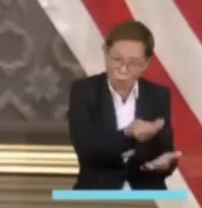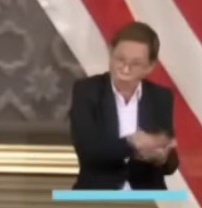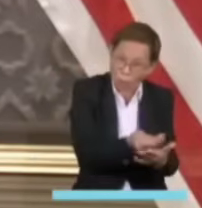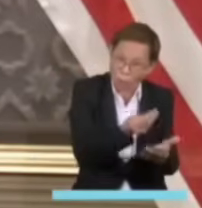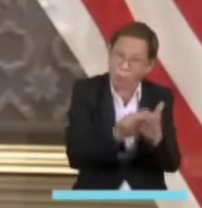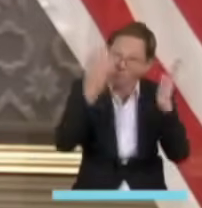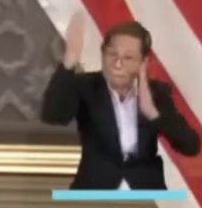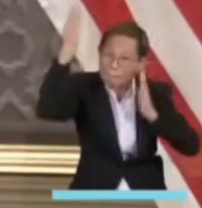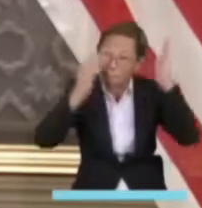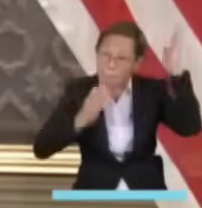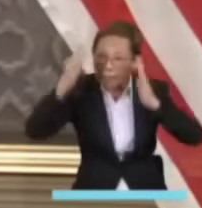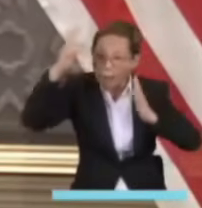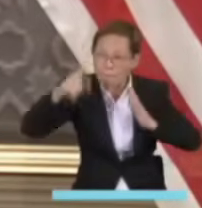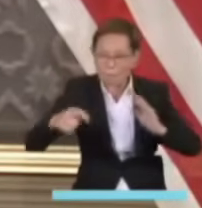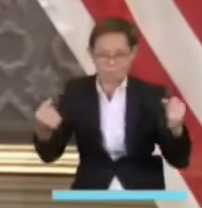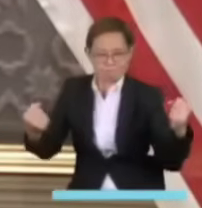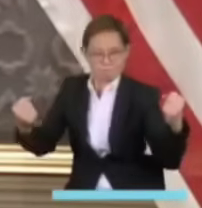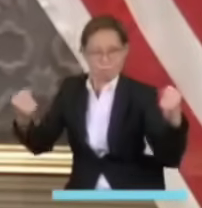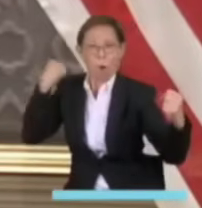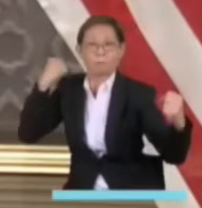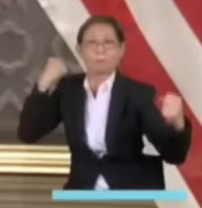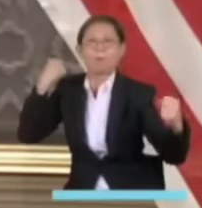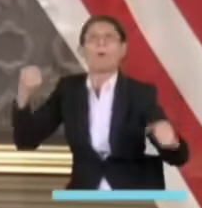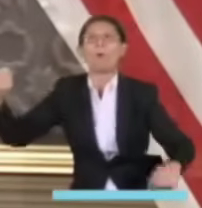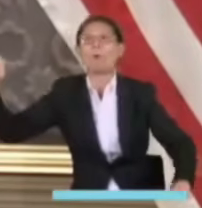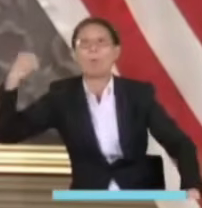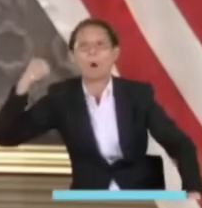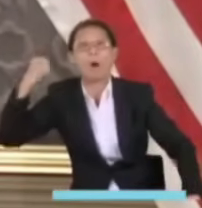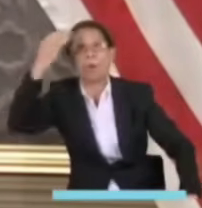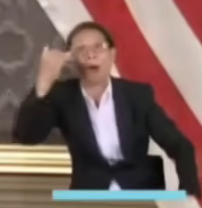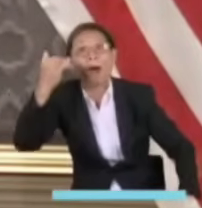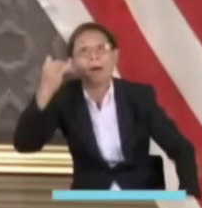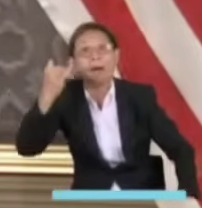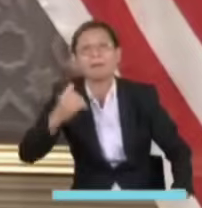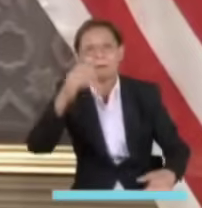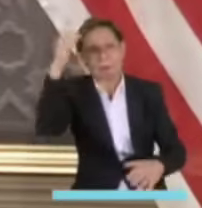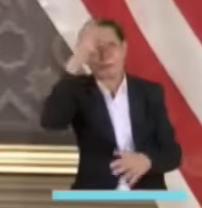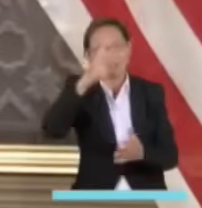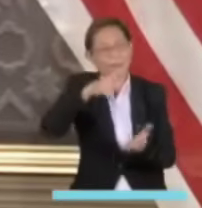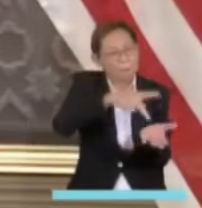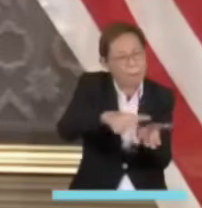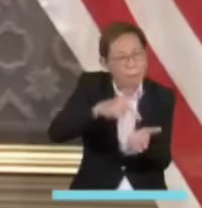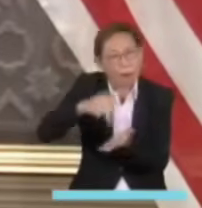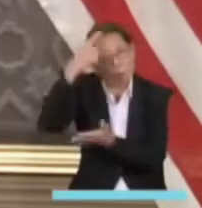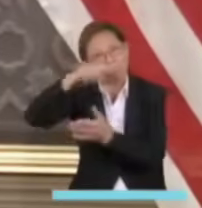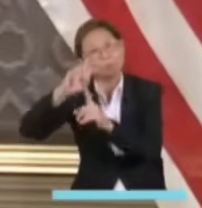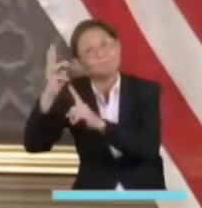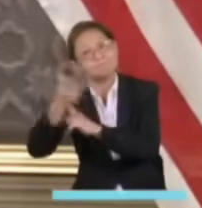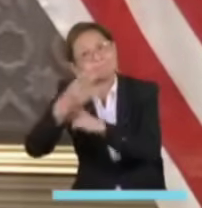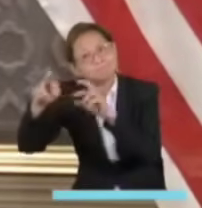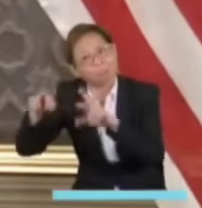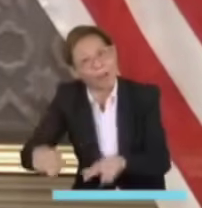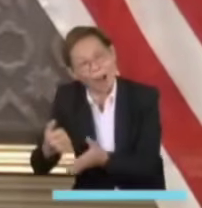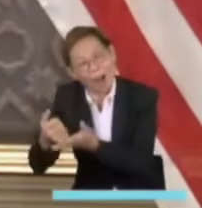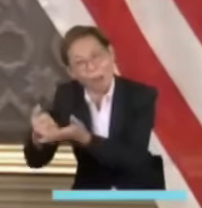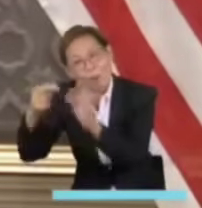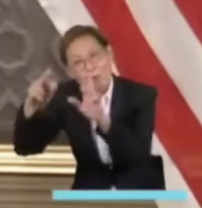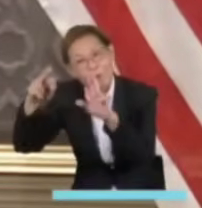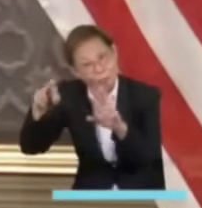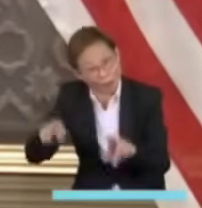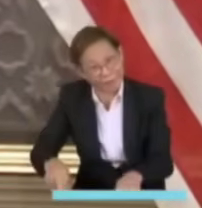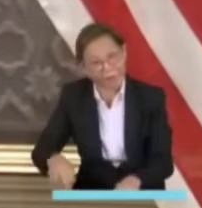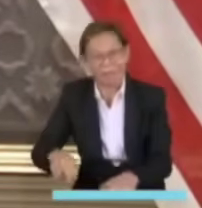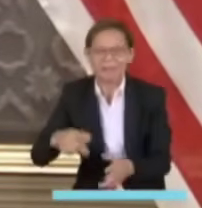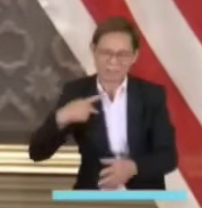kewangan negara perlu diperkukuh bagi membolehkan kerajaan berbelanja untuk kebajikan rakyat.